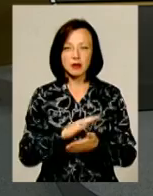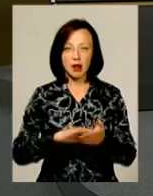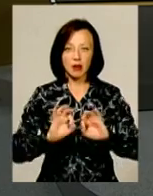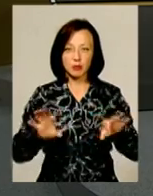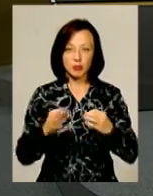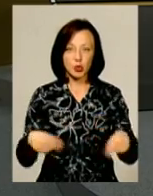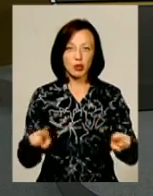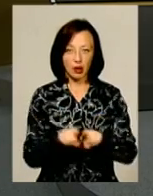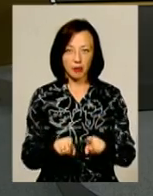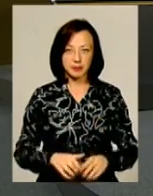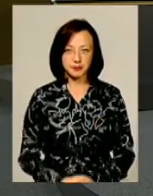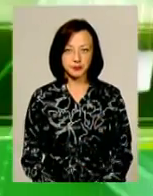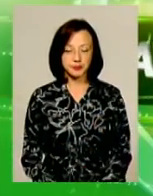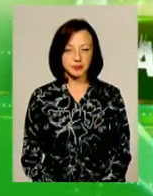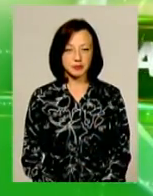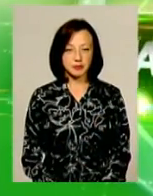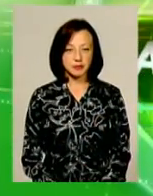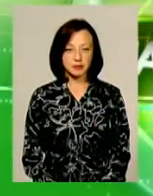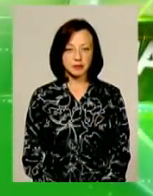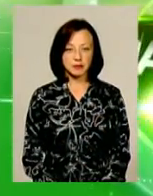програмі «Дивіться про таке».